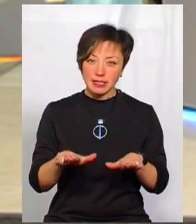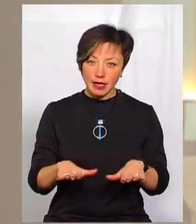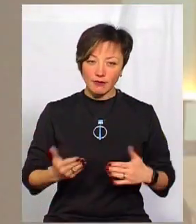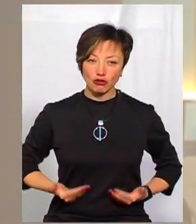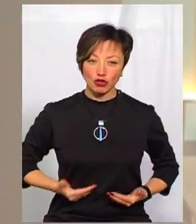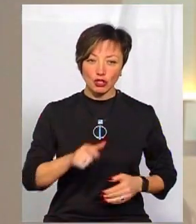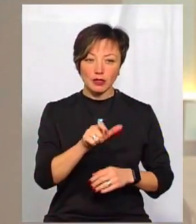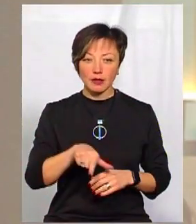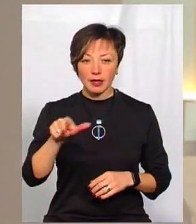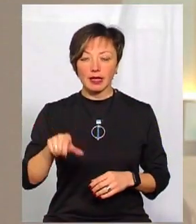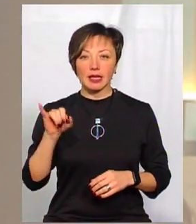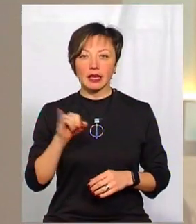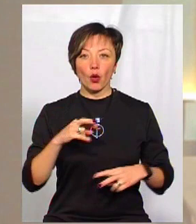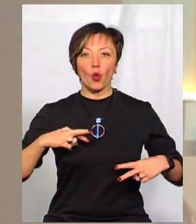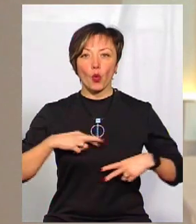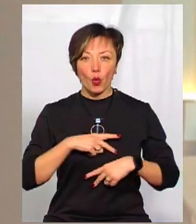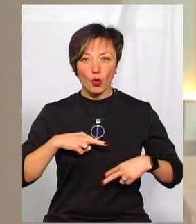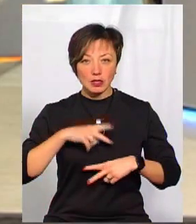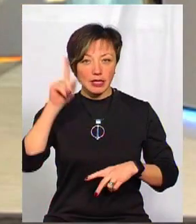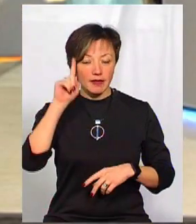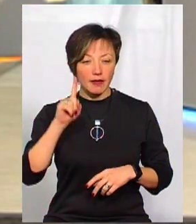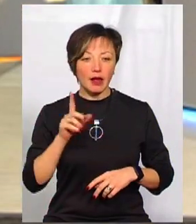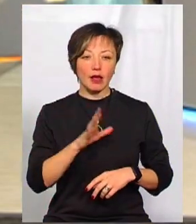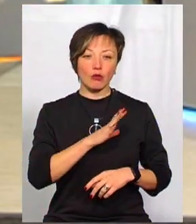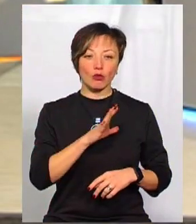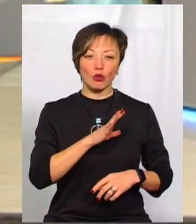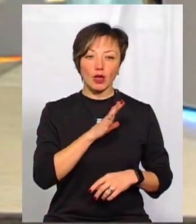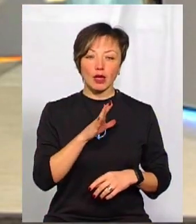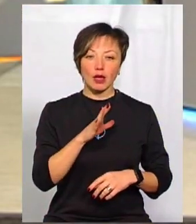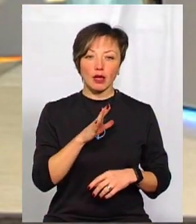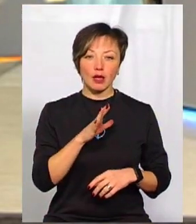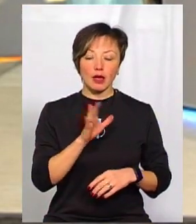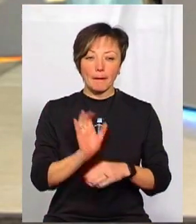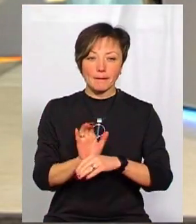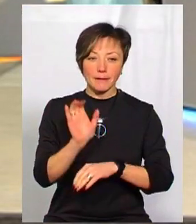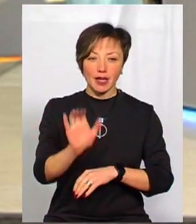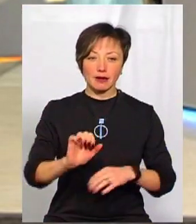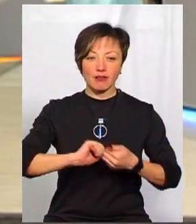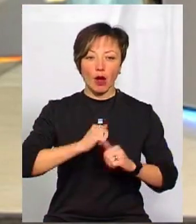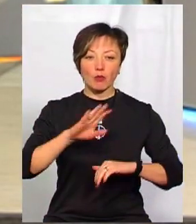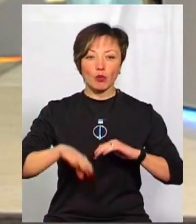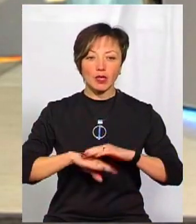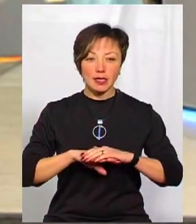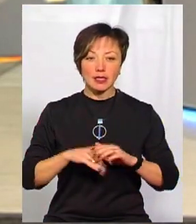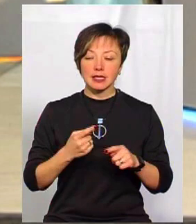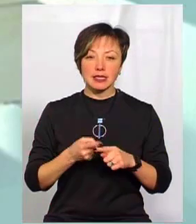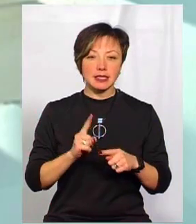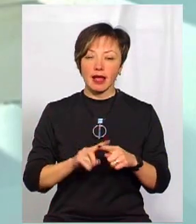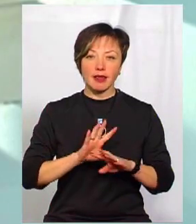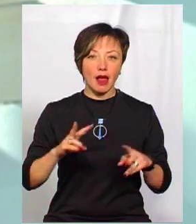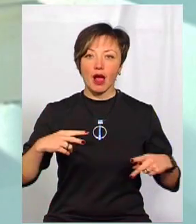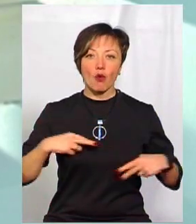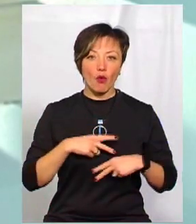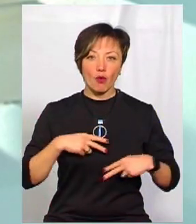Місцеві жителі і угорські євреї, які були пригнані, скажімо, в Кам'янець-Подільський. Але це не